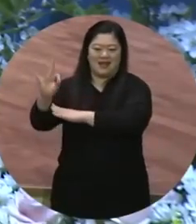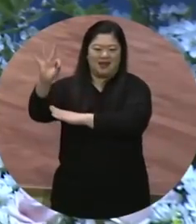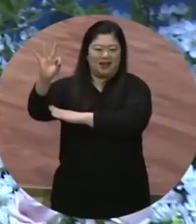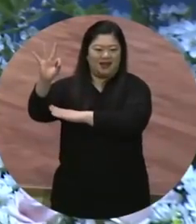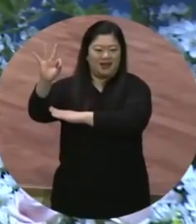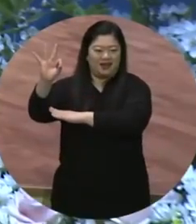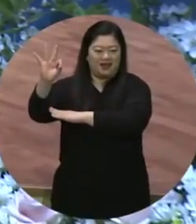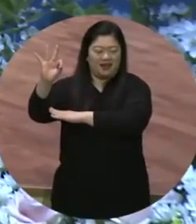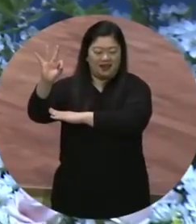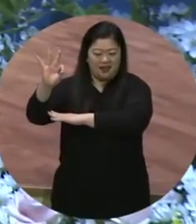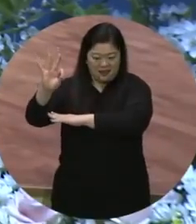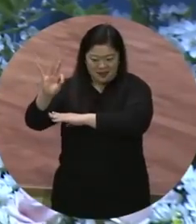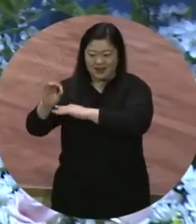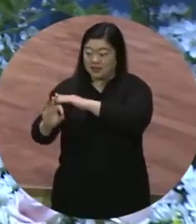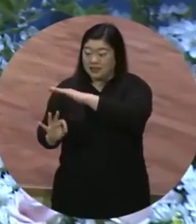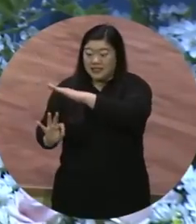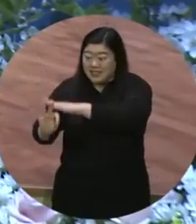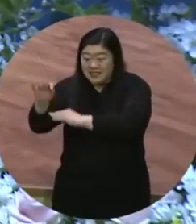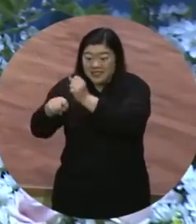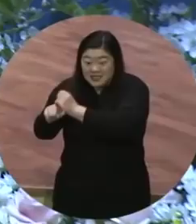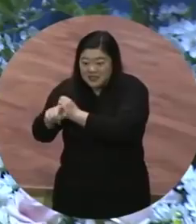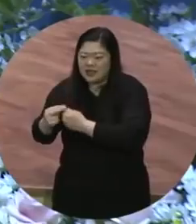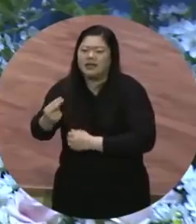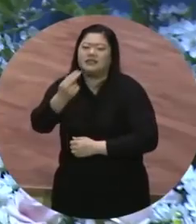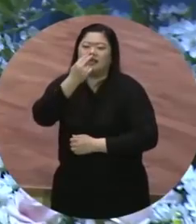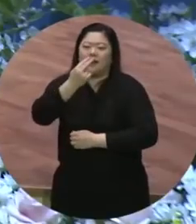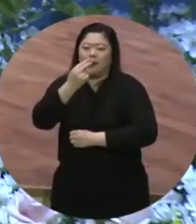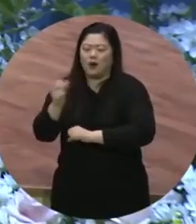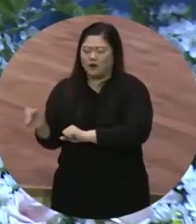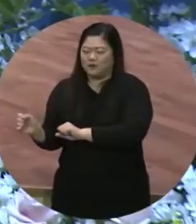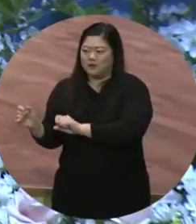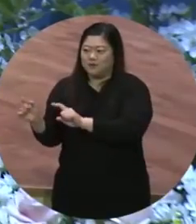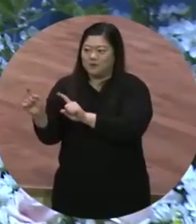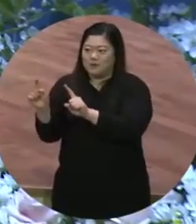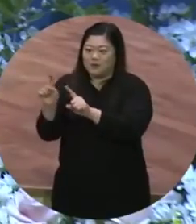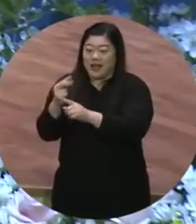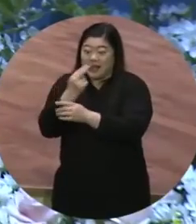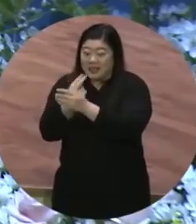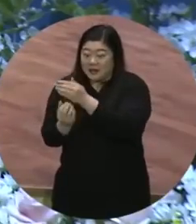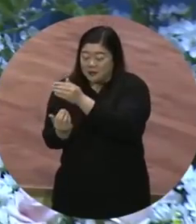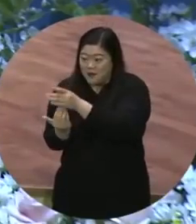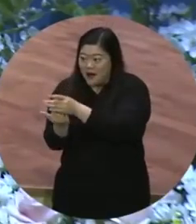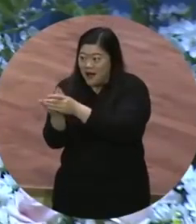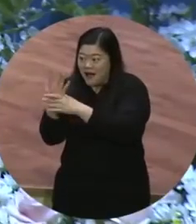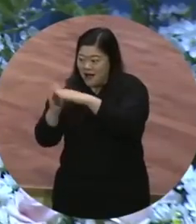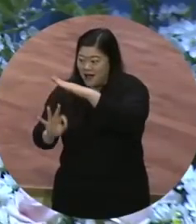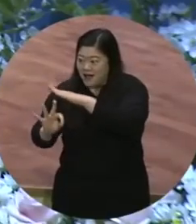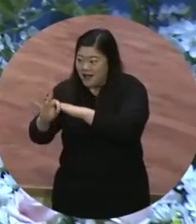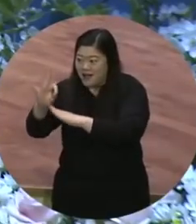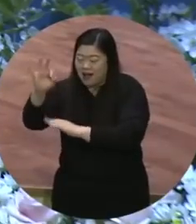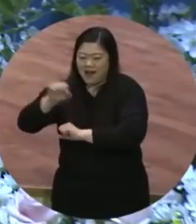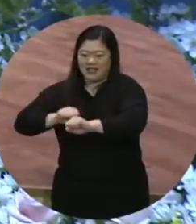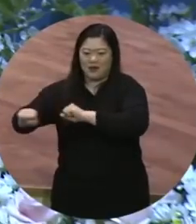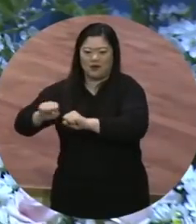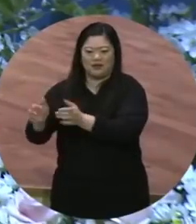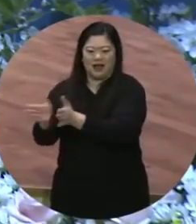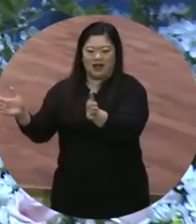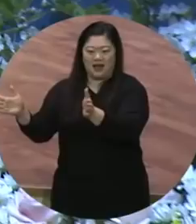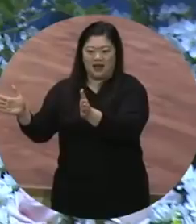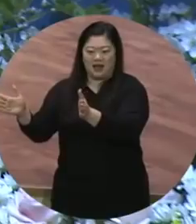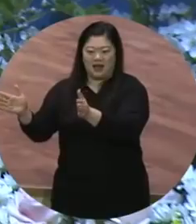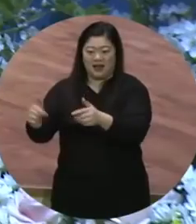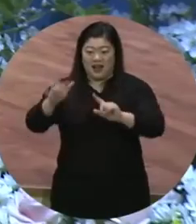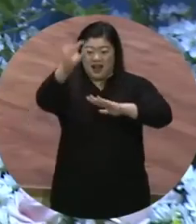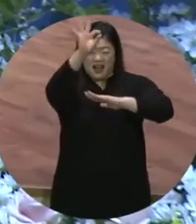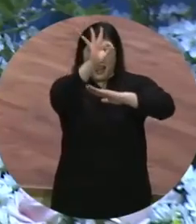말은 생명이 해가 뜨는 순간부터 생명이 활동이 시작되잖아요. 그러니까